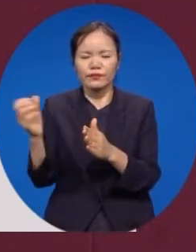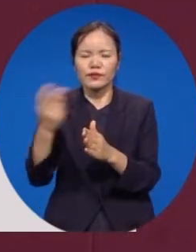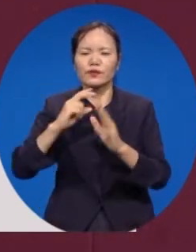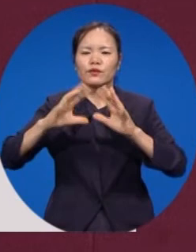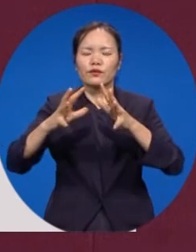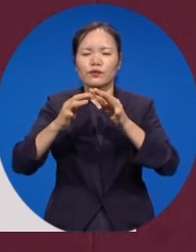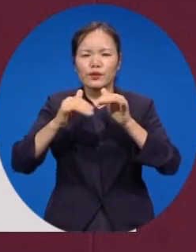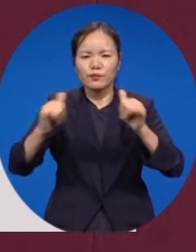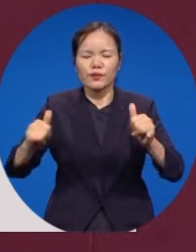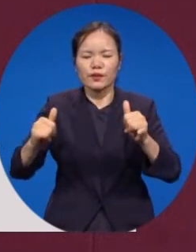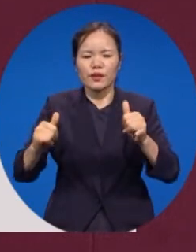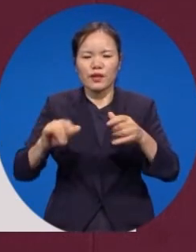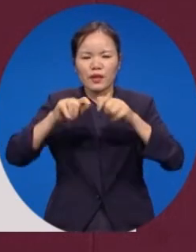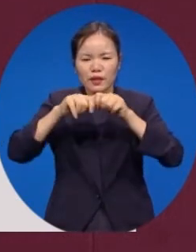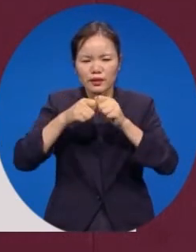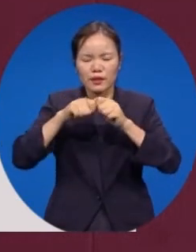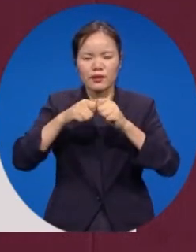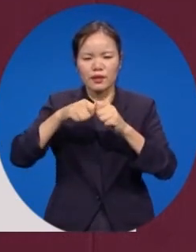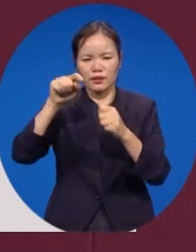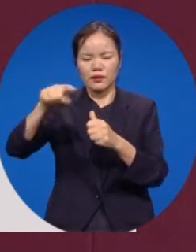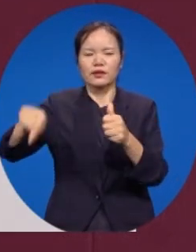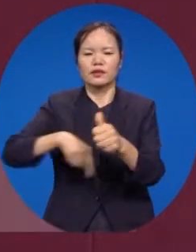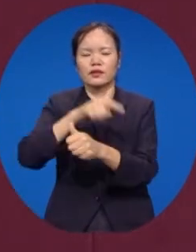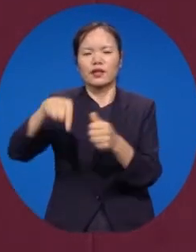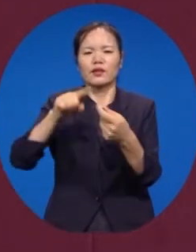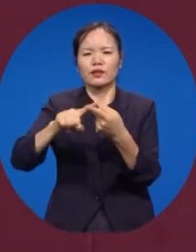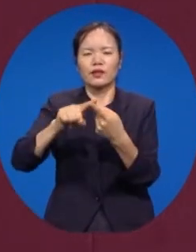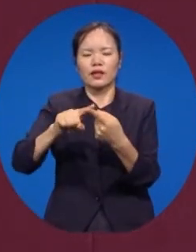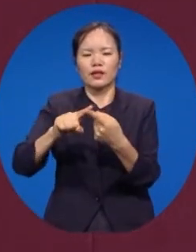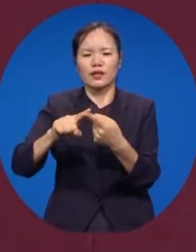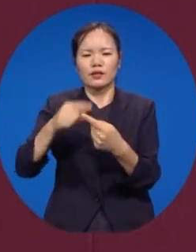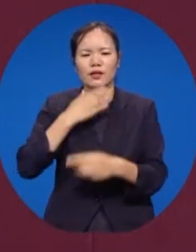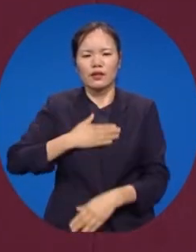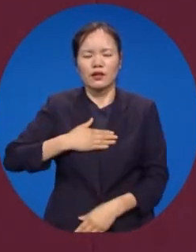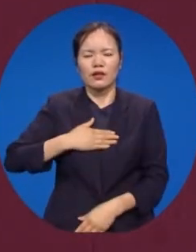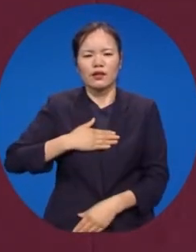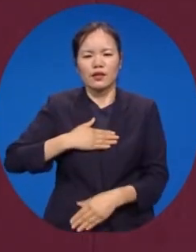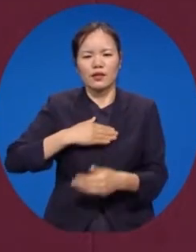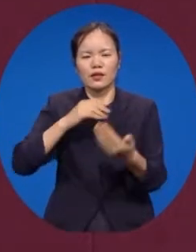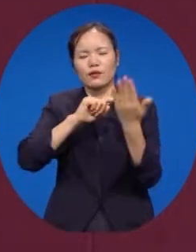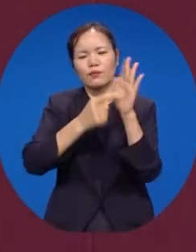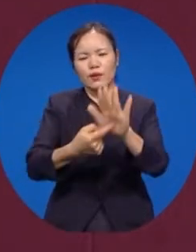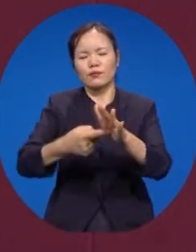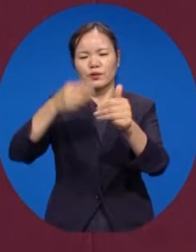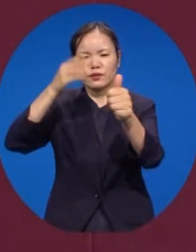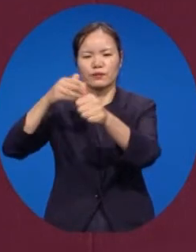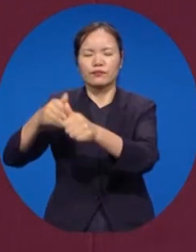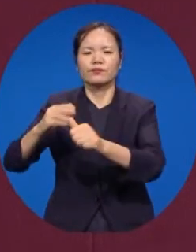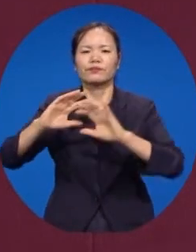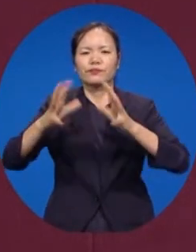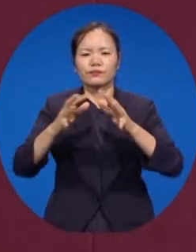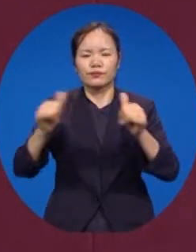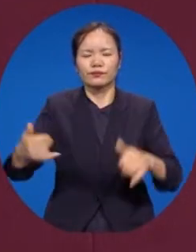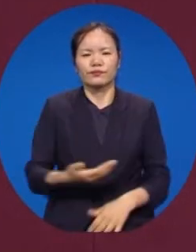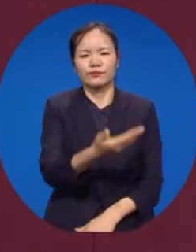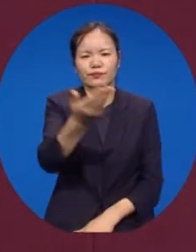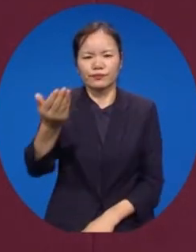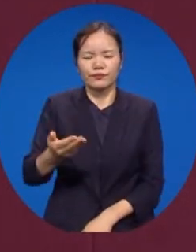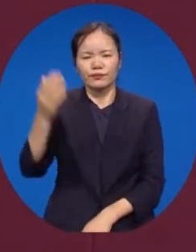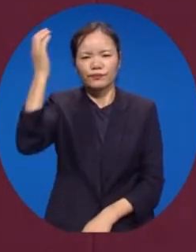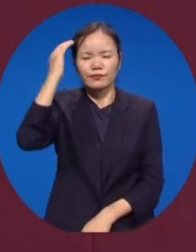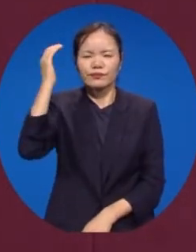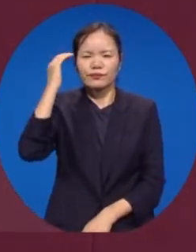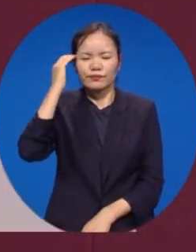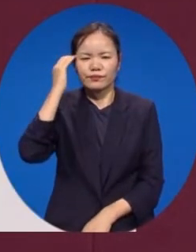국민들에게 소상히 그 상황을 알려주시기 바랍니다. 국민 여러분,